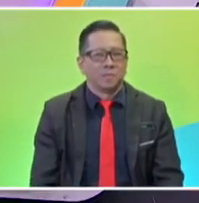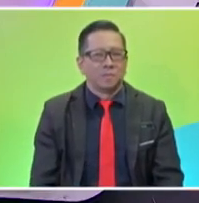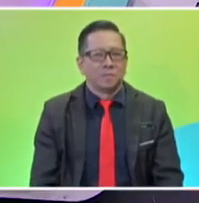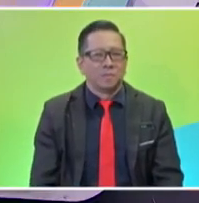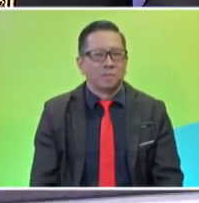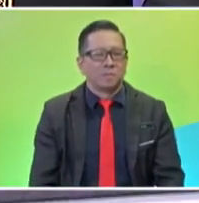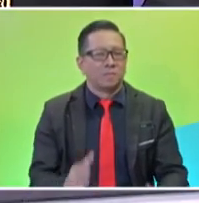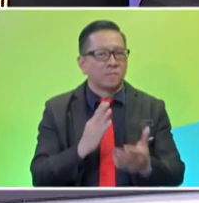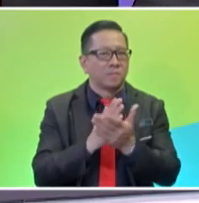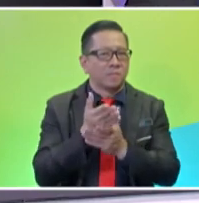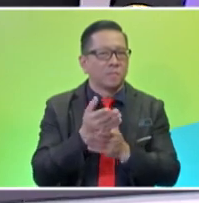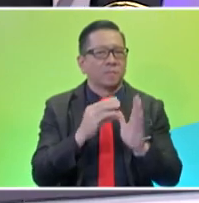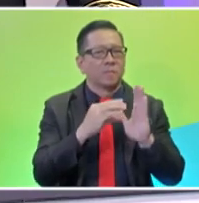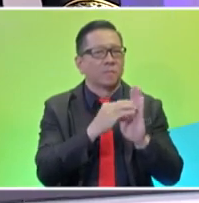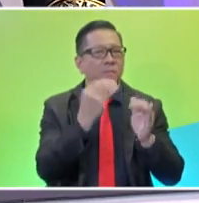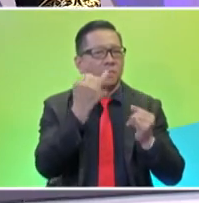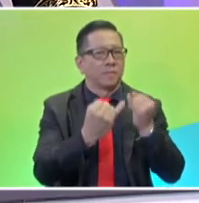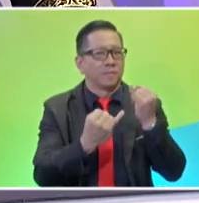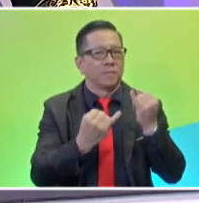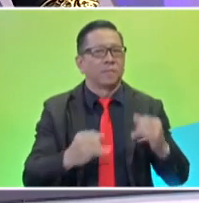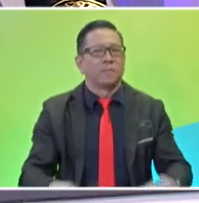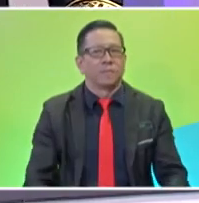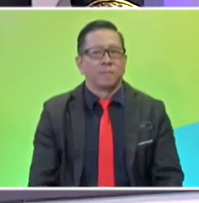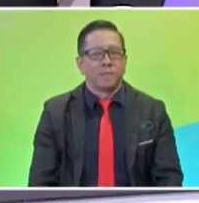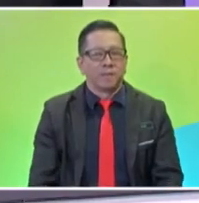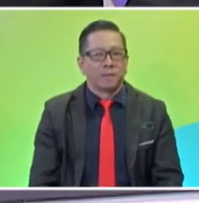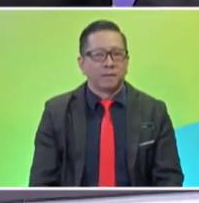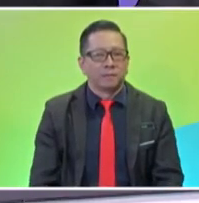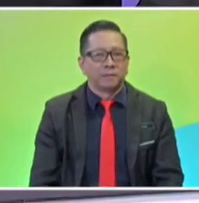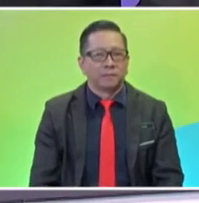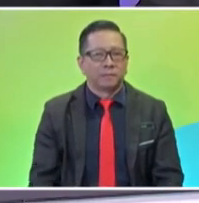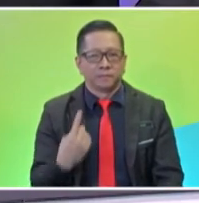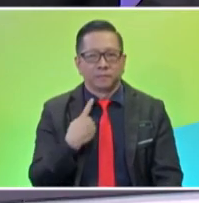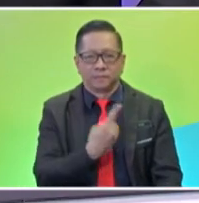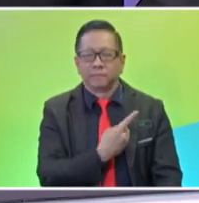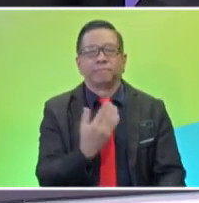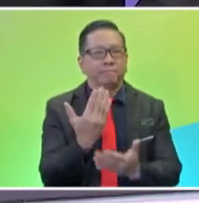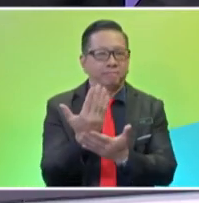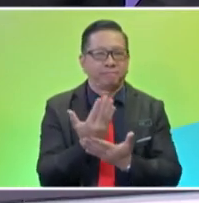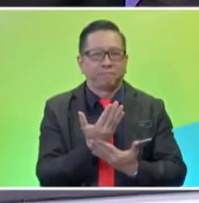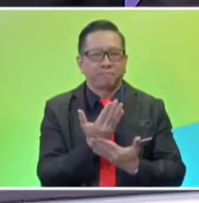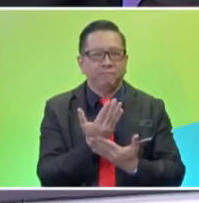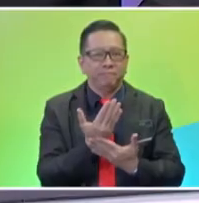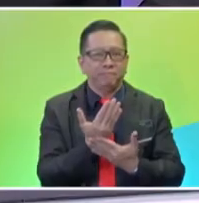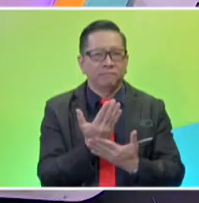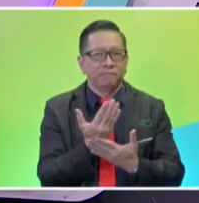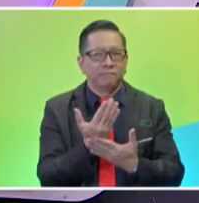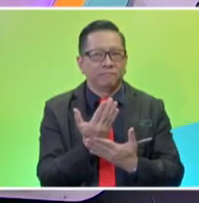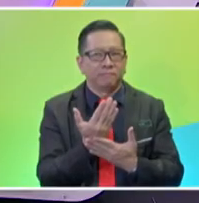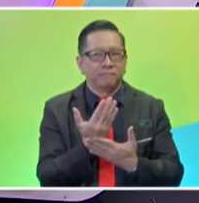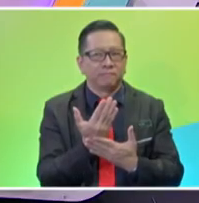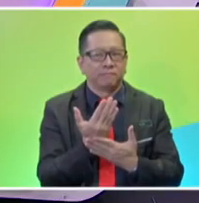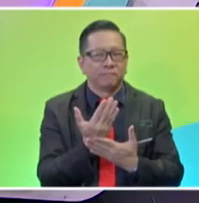seterusnya petikan yang terakhir petikan yang terakhir kita minta Oh Siapa yang belum baca lagi